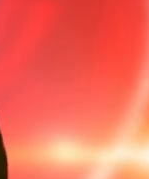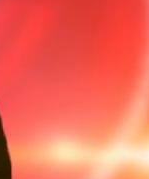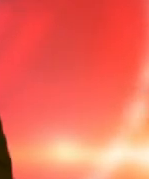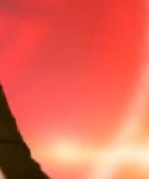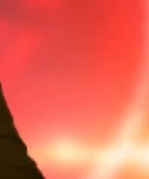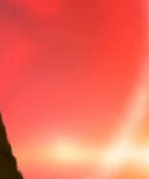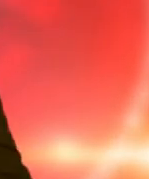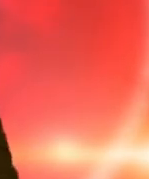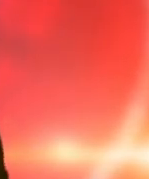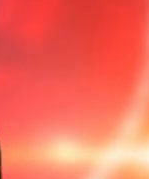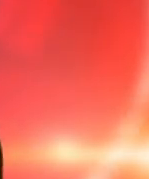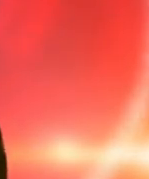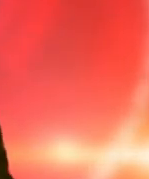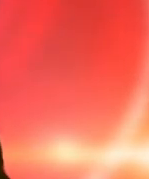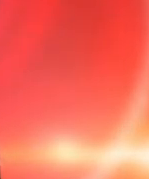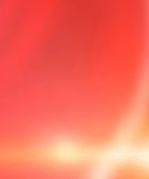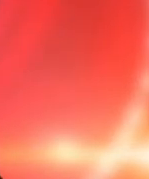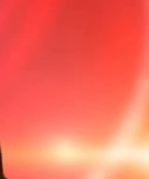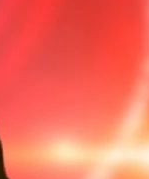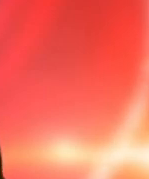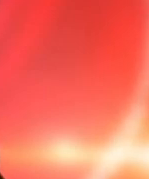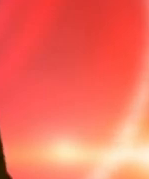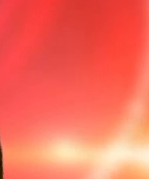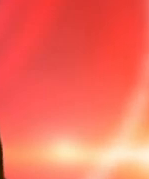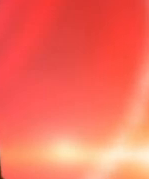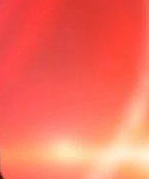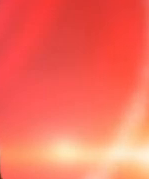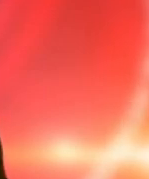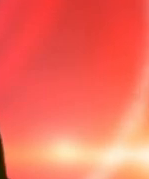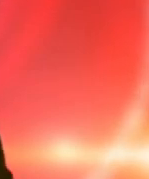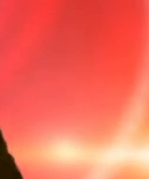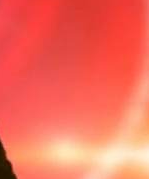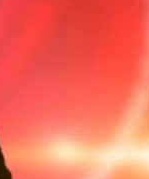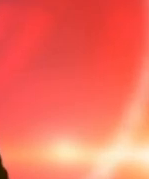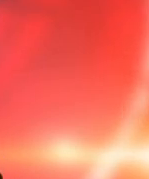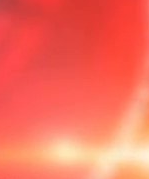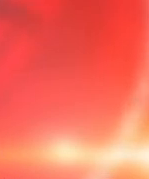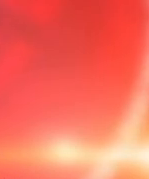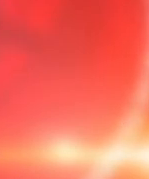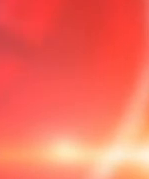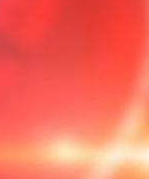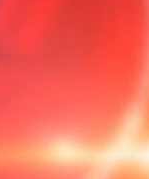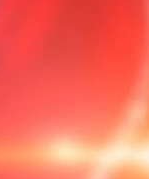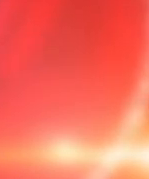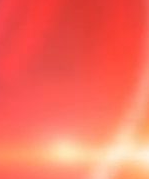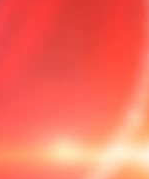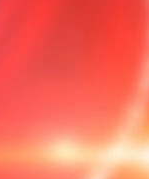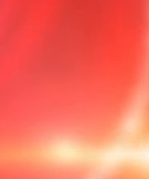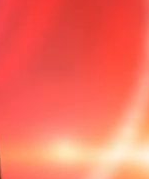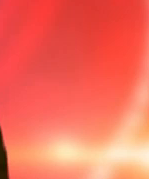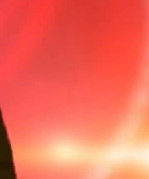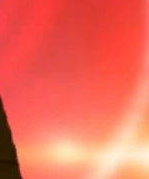Secția de situații excepționale Cimișlie a demarat o campanie de informare și prevenire a populației cu privire la măsurile de prevenire